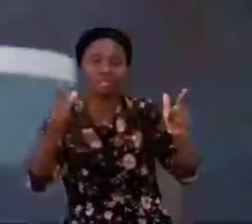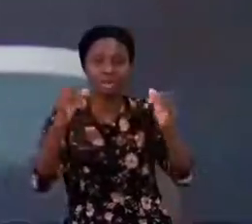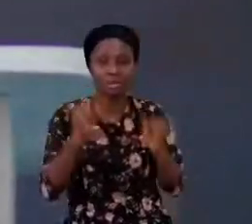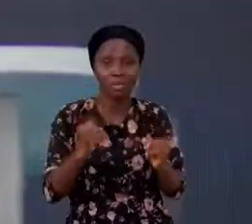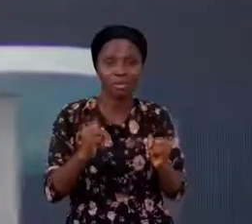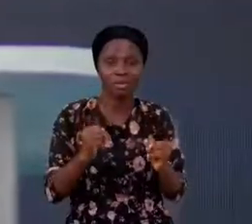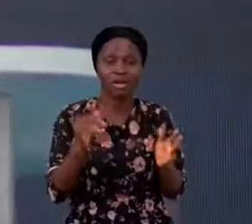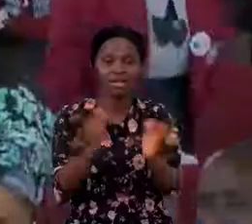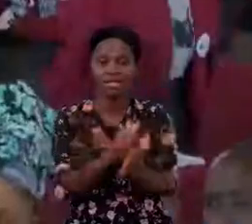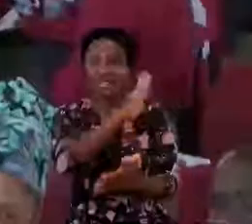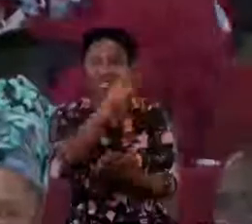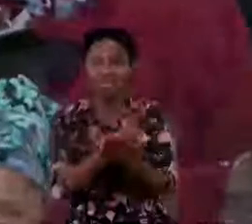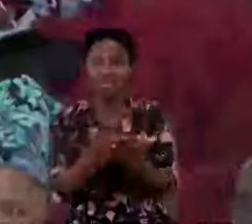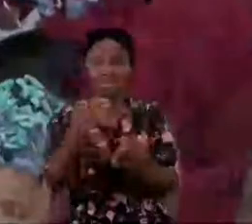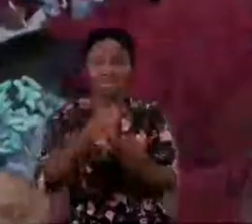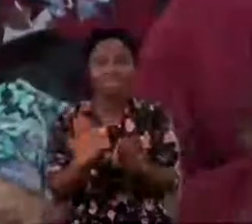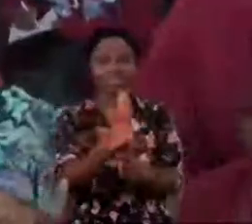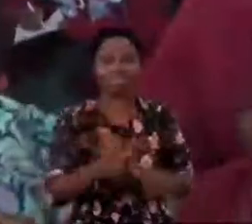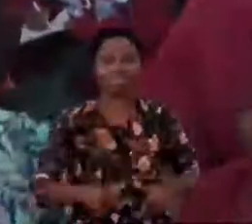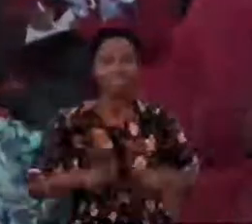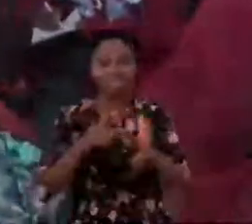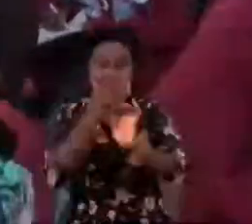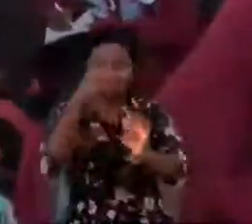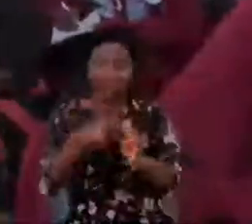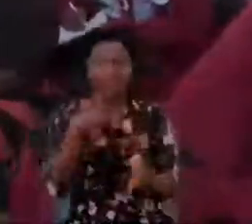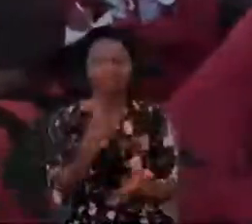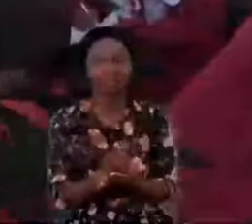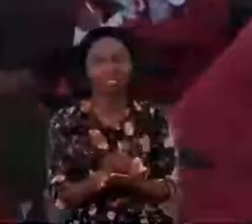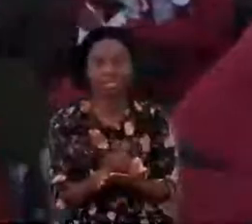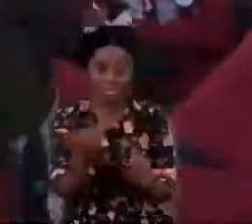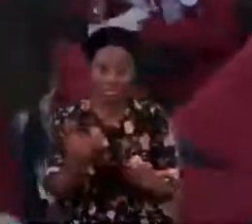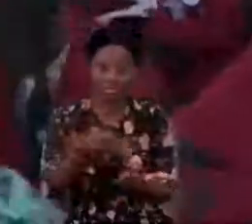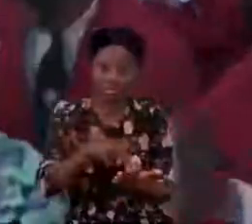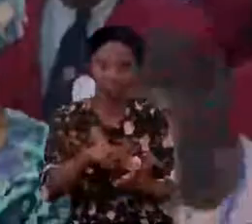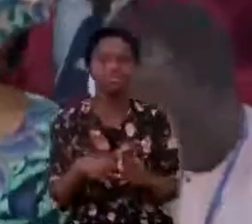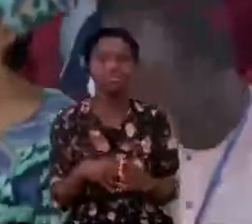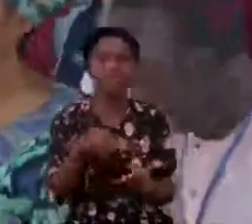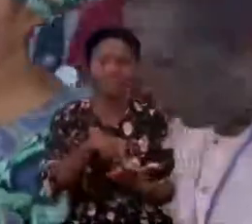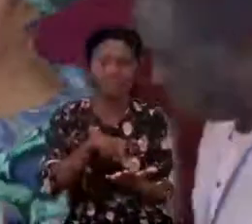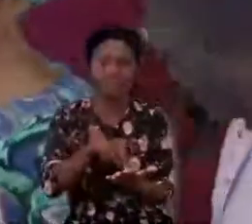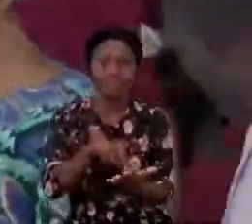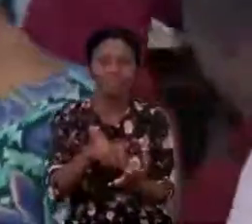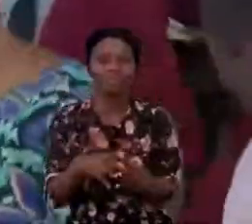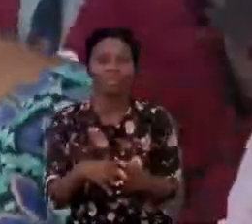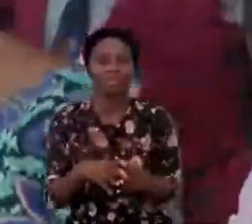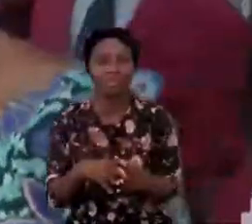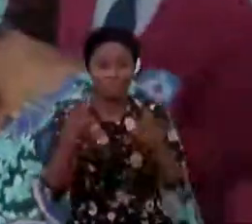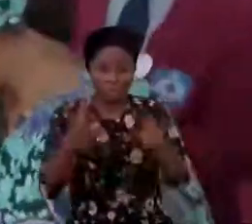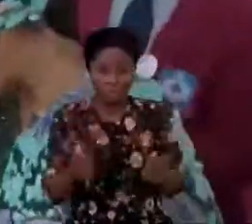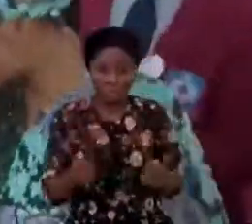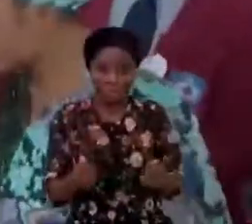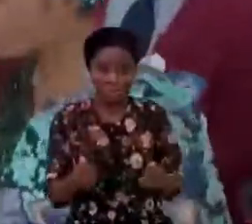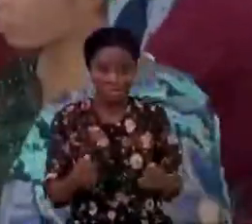Lève-toi là-bas, lève-toi là-bas. Meilleurs fruits, les fruits de Dieu. Dis oui, Seigneur, je viens. Seigneur, je viens. Je